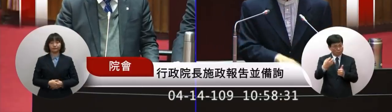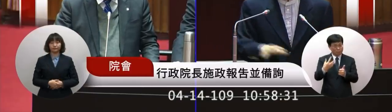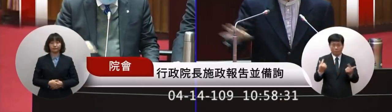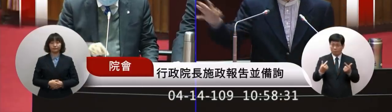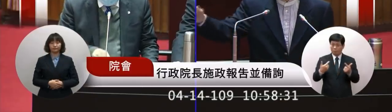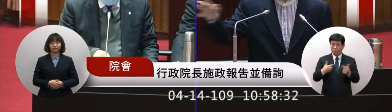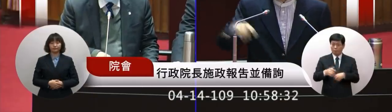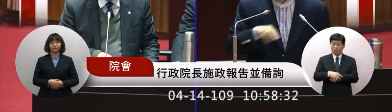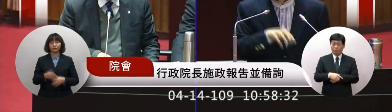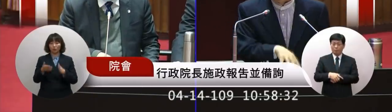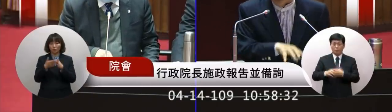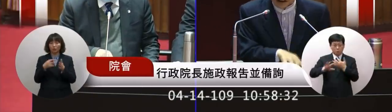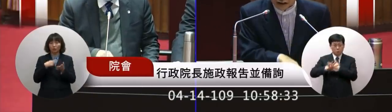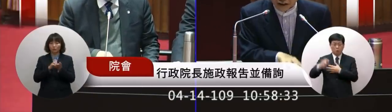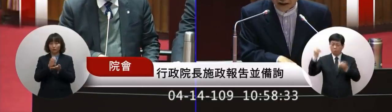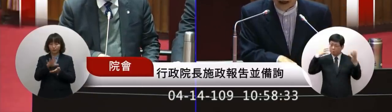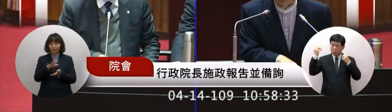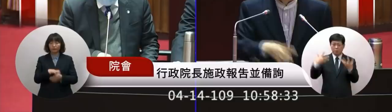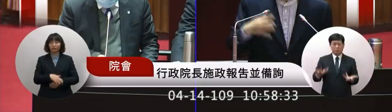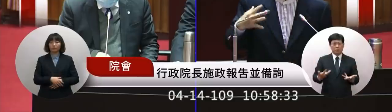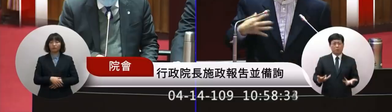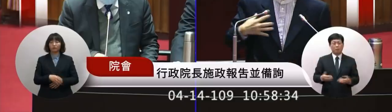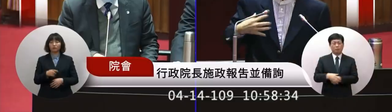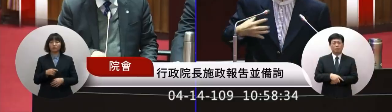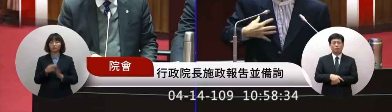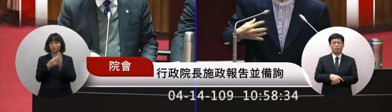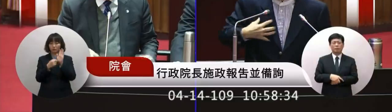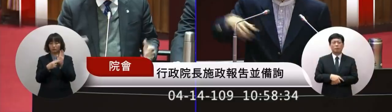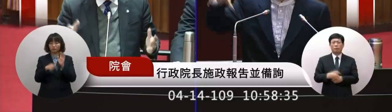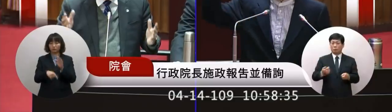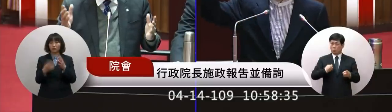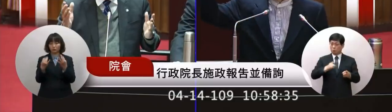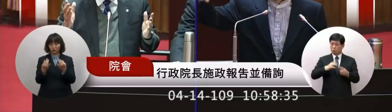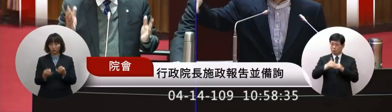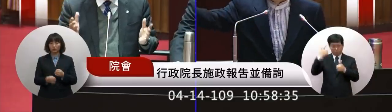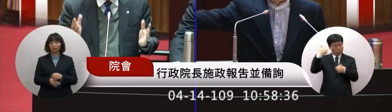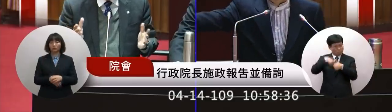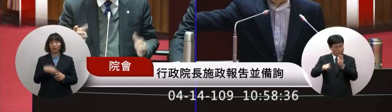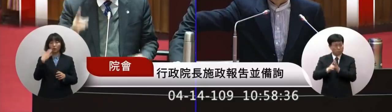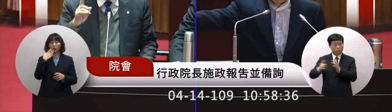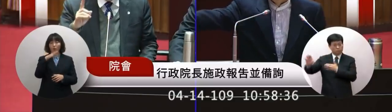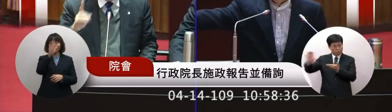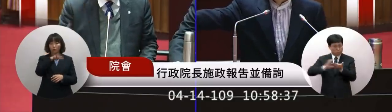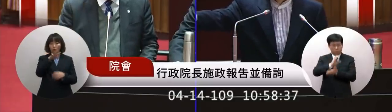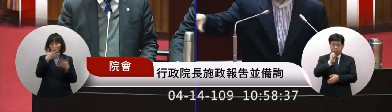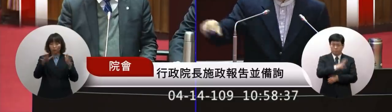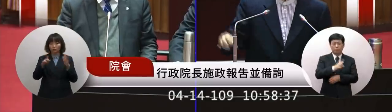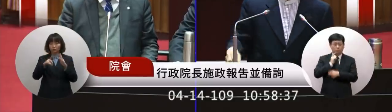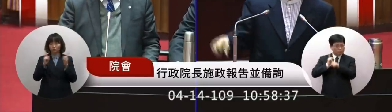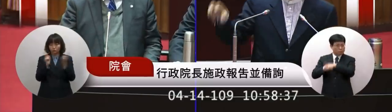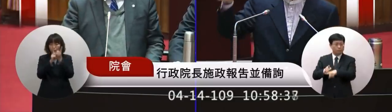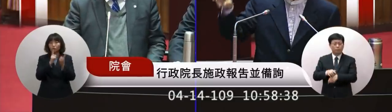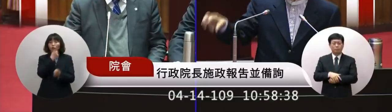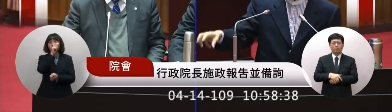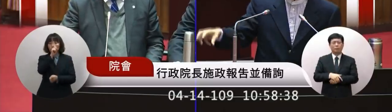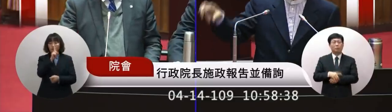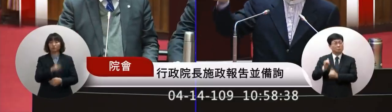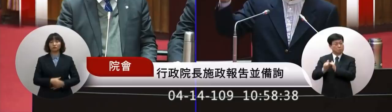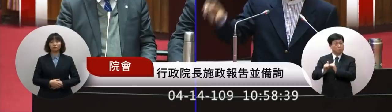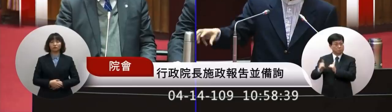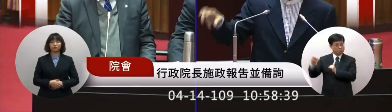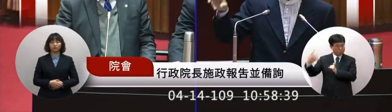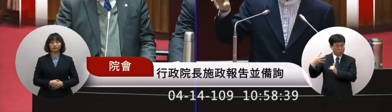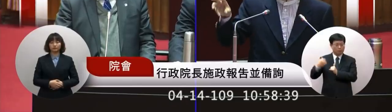你按你讲，大家， 所以我刚刚跟 一直有这个声音啦。 所以我刚刚跟委员报告的数字嘛， 你代表我接地气，8000多个 只有一个嘛。 我接地